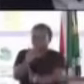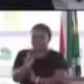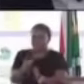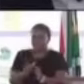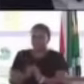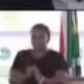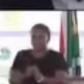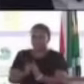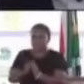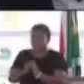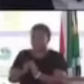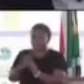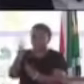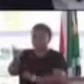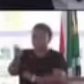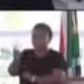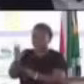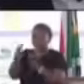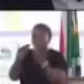ngibonge futhi